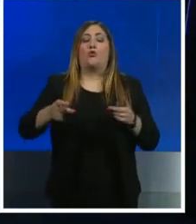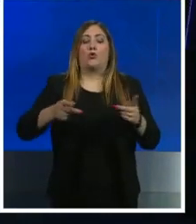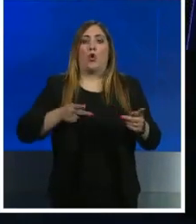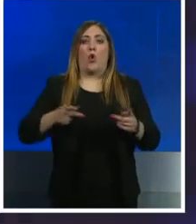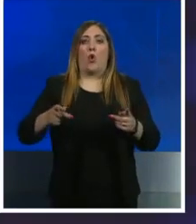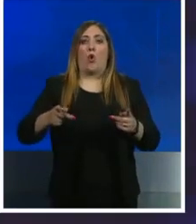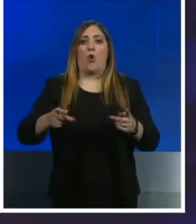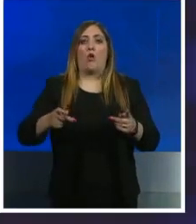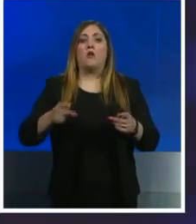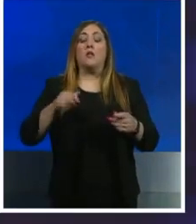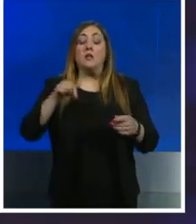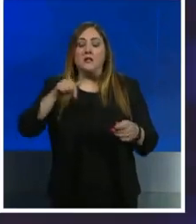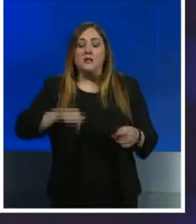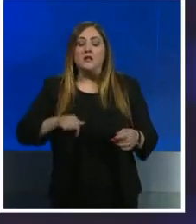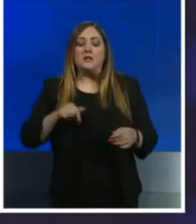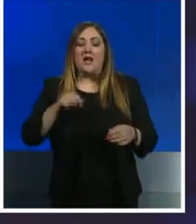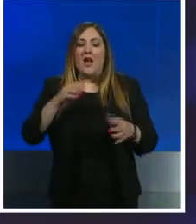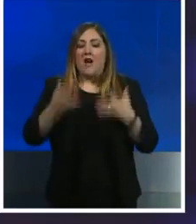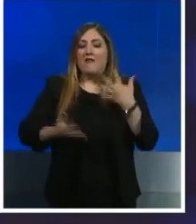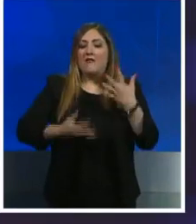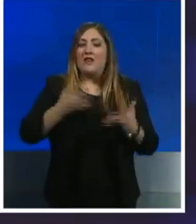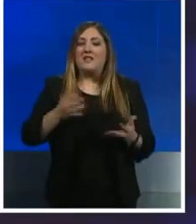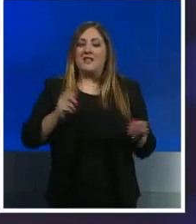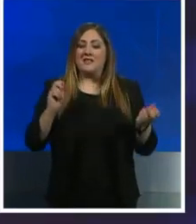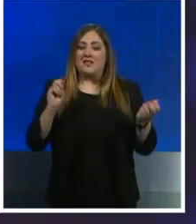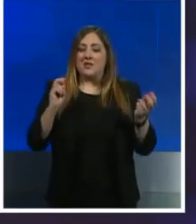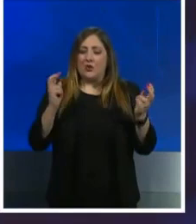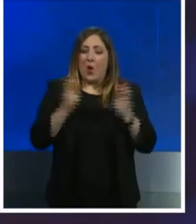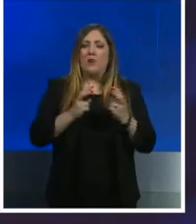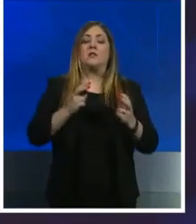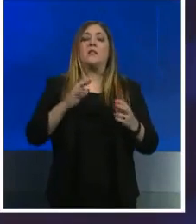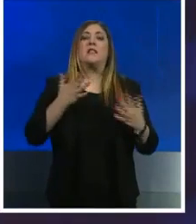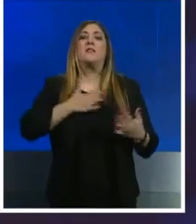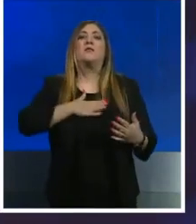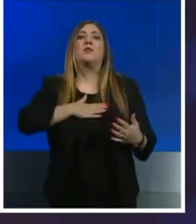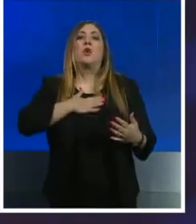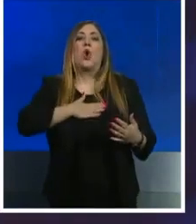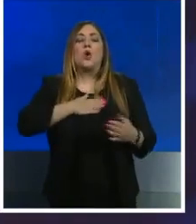kull sens komun, dritt u diċenza.